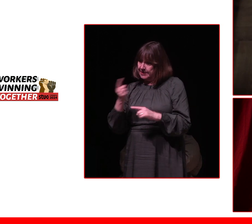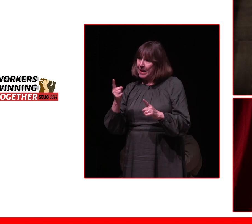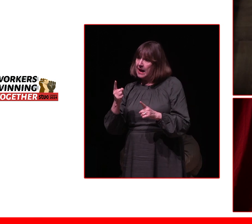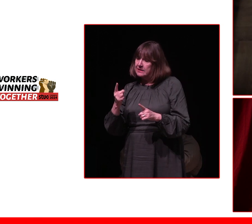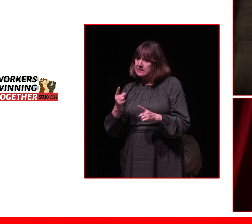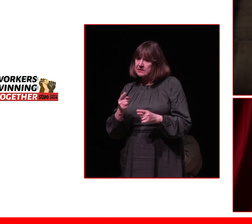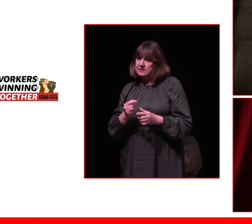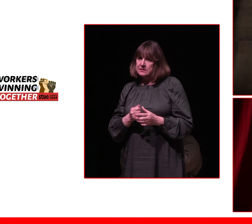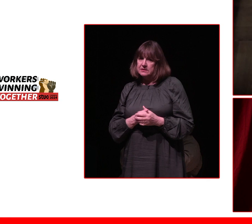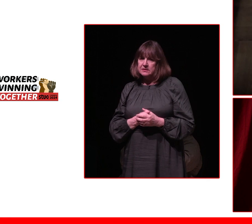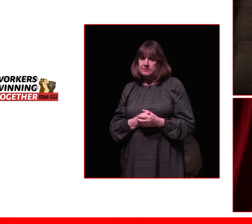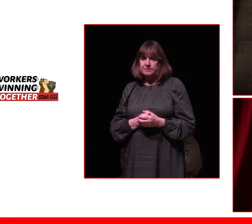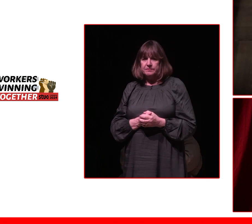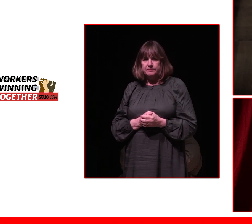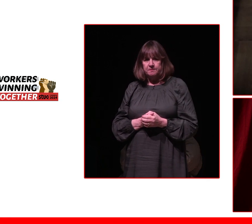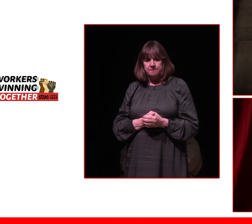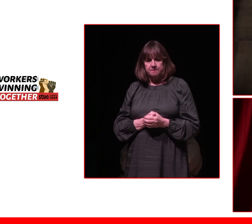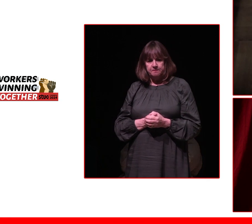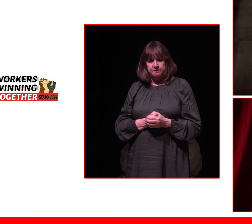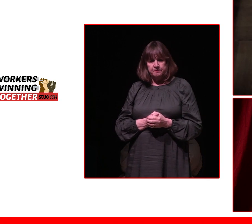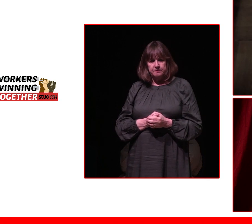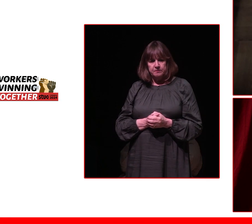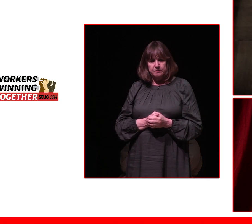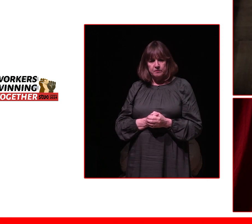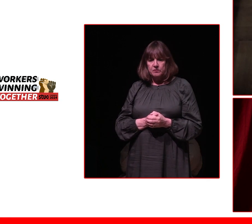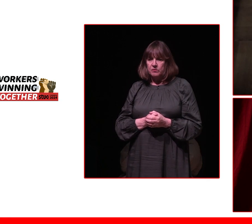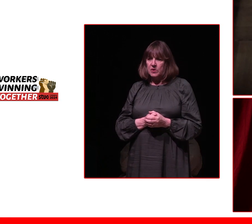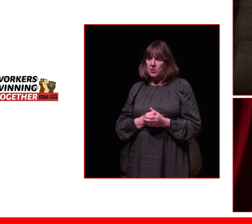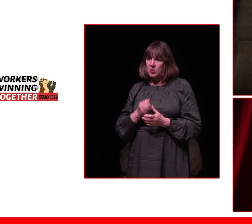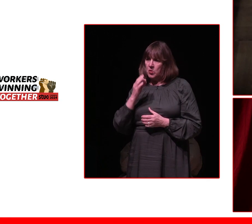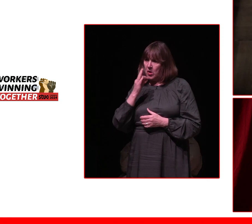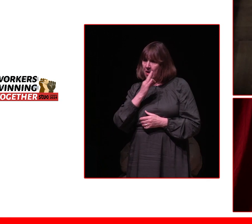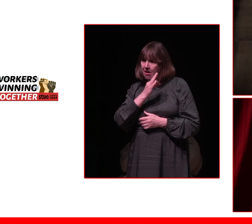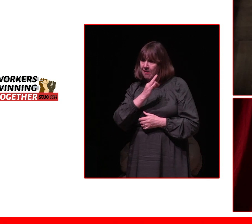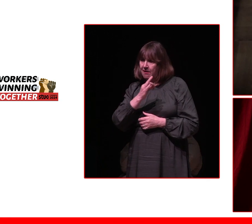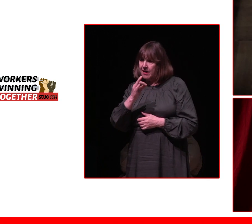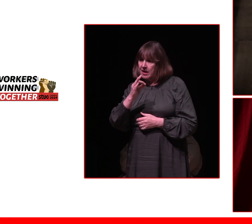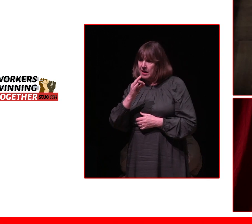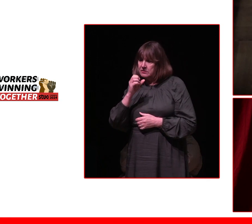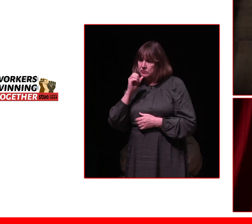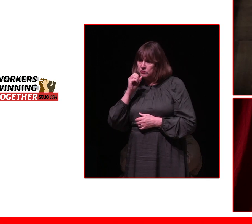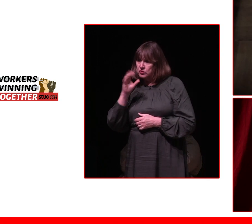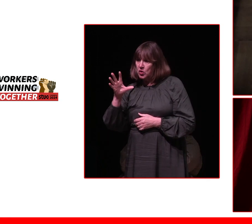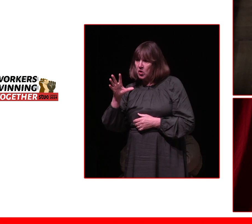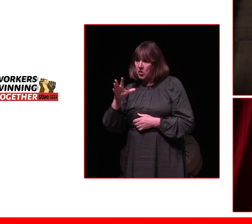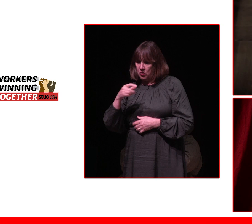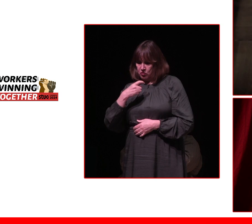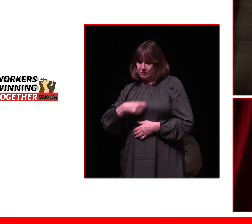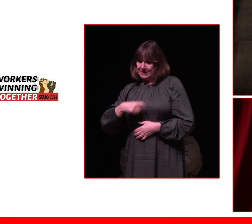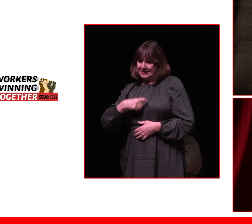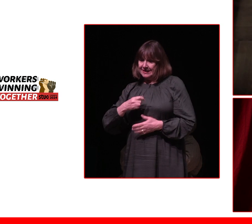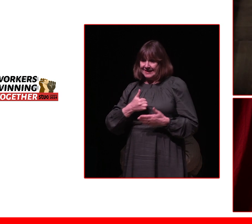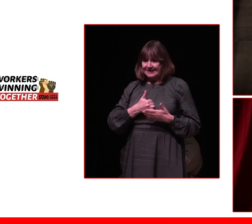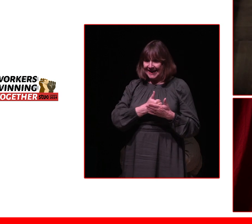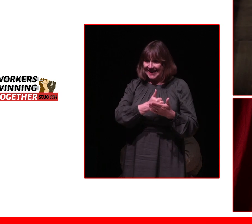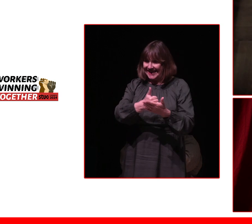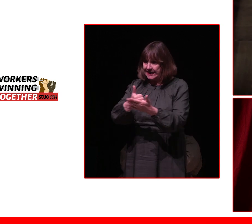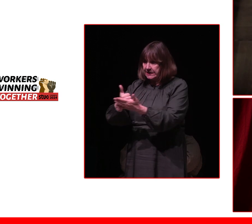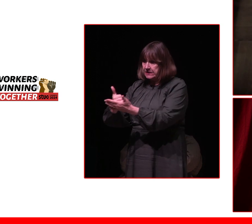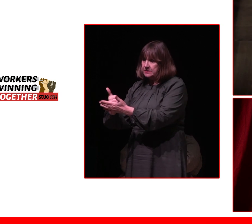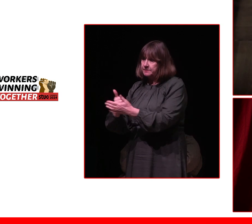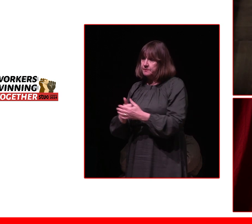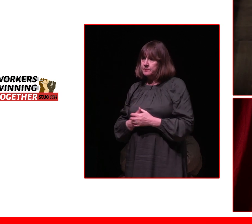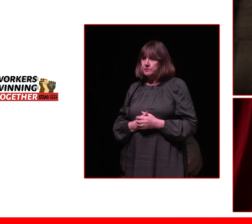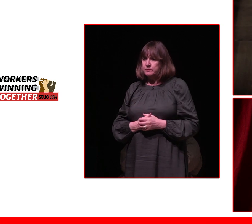أن يطلق نداء إنسانيا. We call to call humanitarian aid.